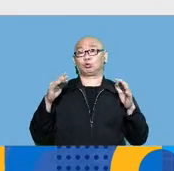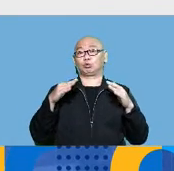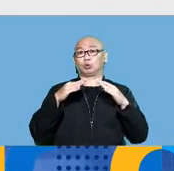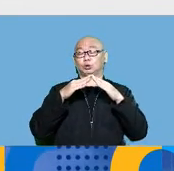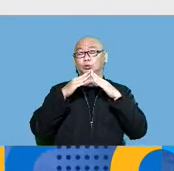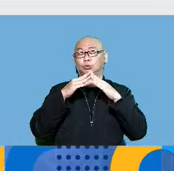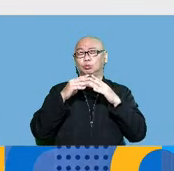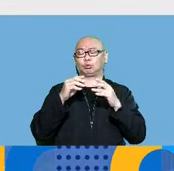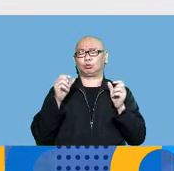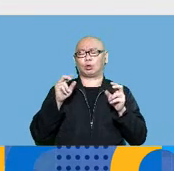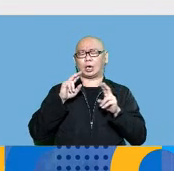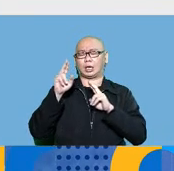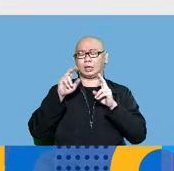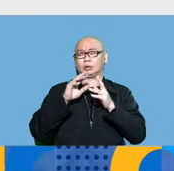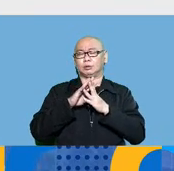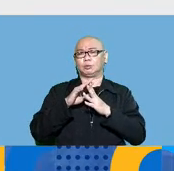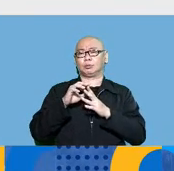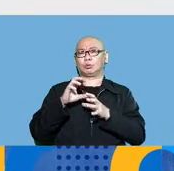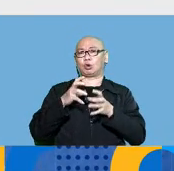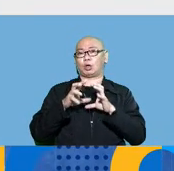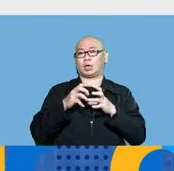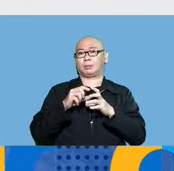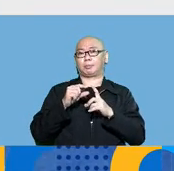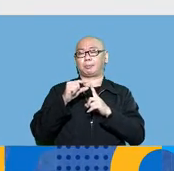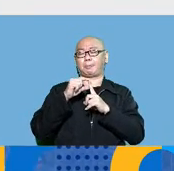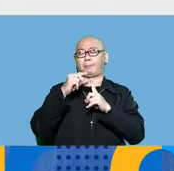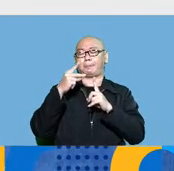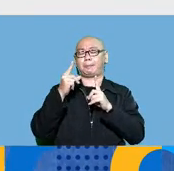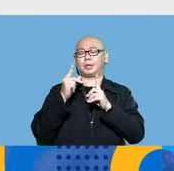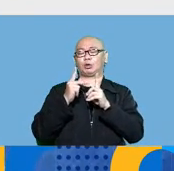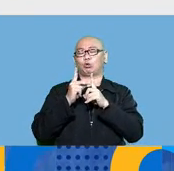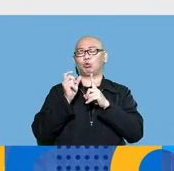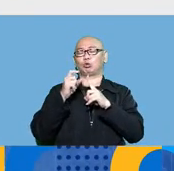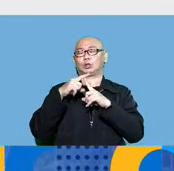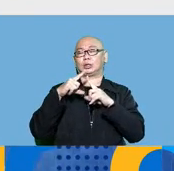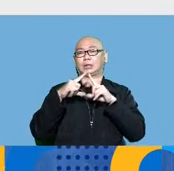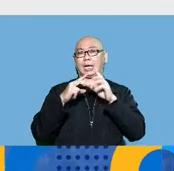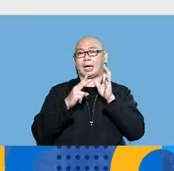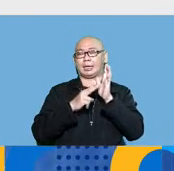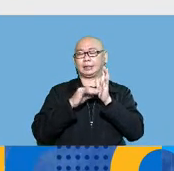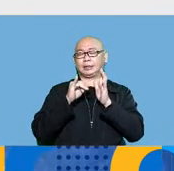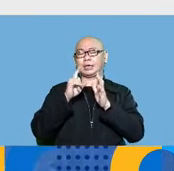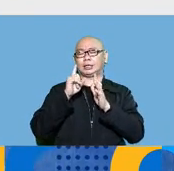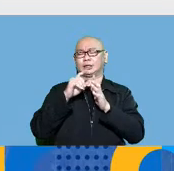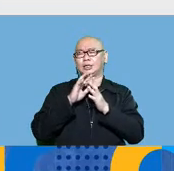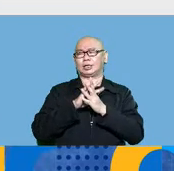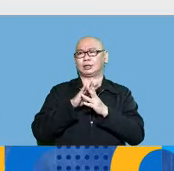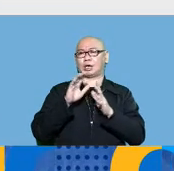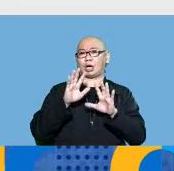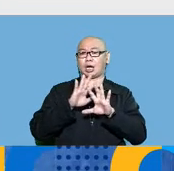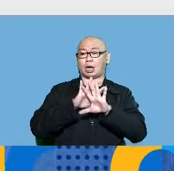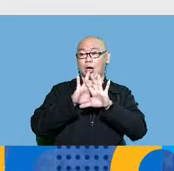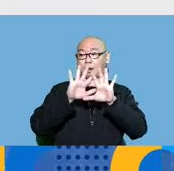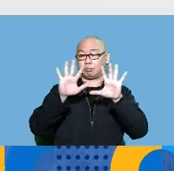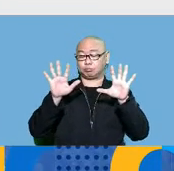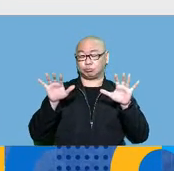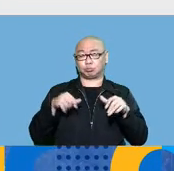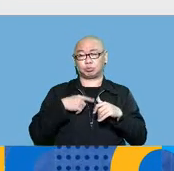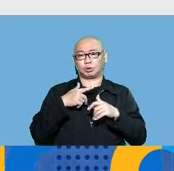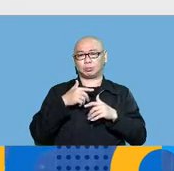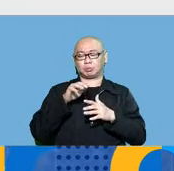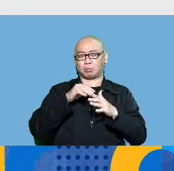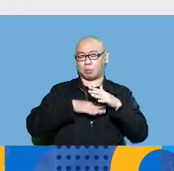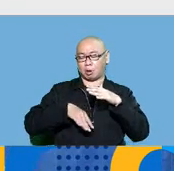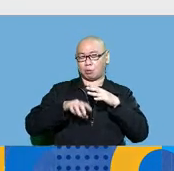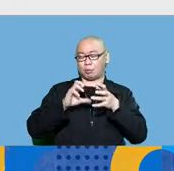besar di bawah pengelolaan Perumperhutani dan juga di Gunung Ungaran terdapat cagar alam gebukan yang di bawah